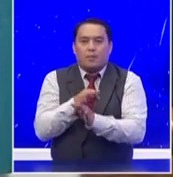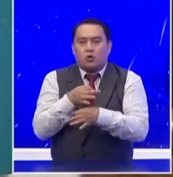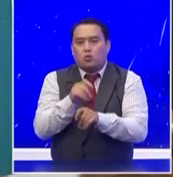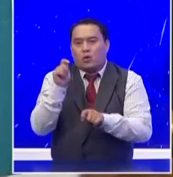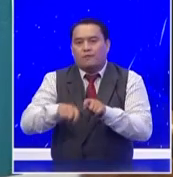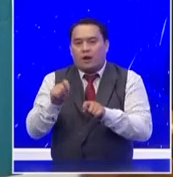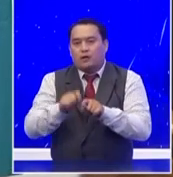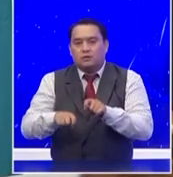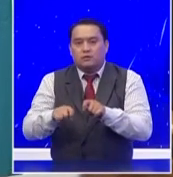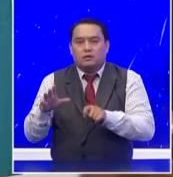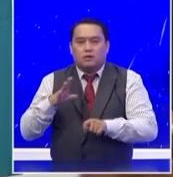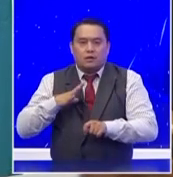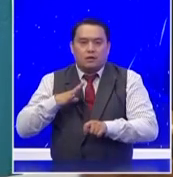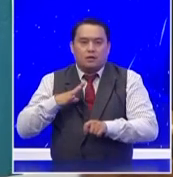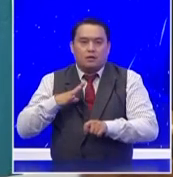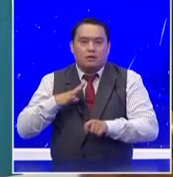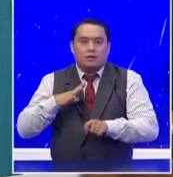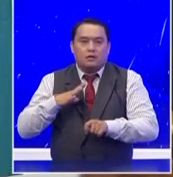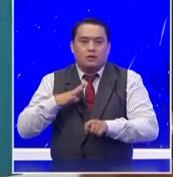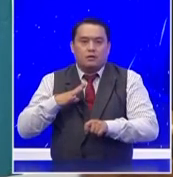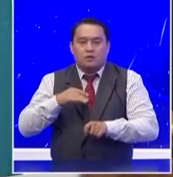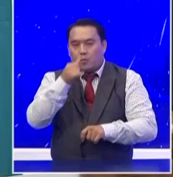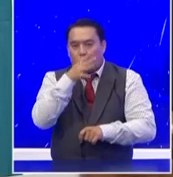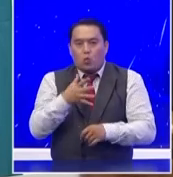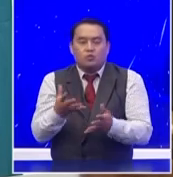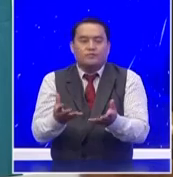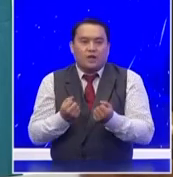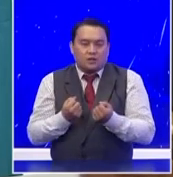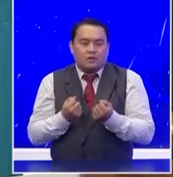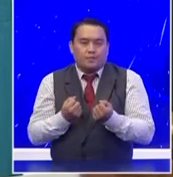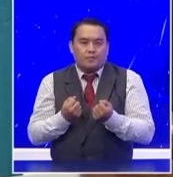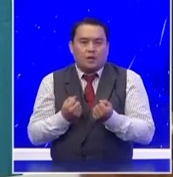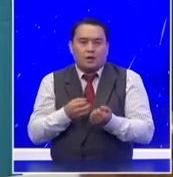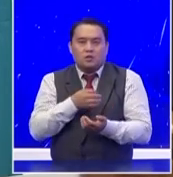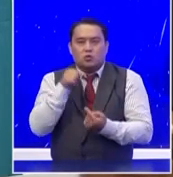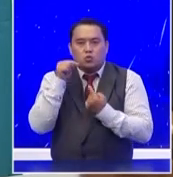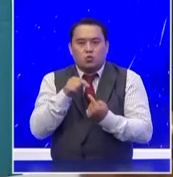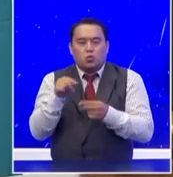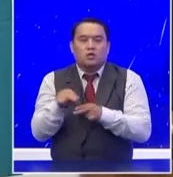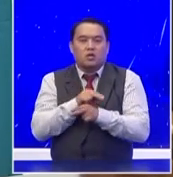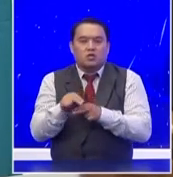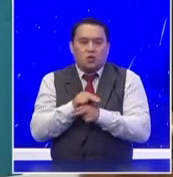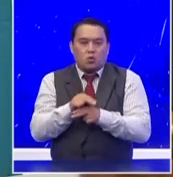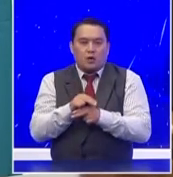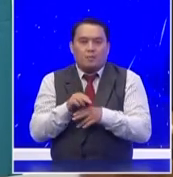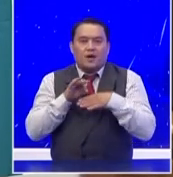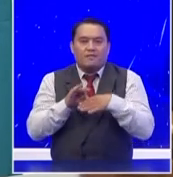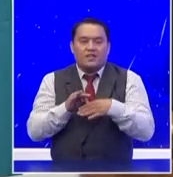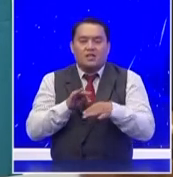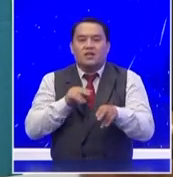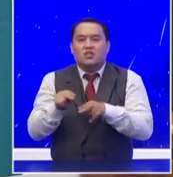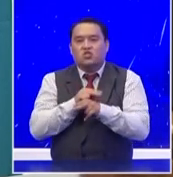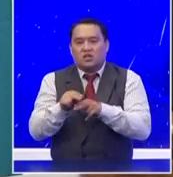исследованиям некоторые параметры не могут взять для четкой корректировки проведения